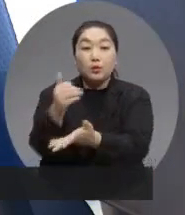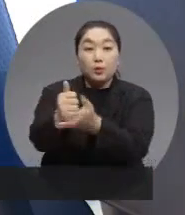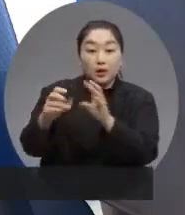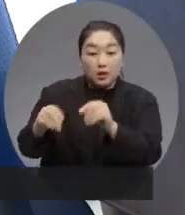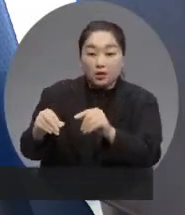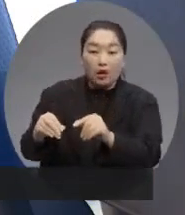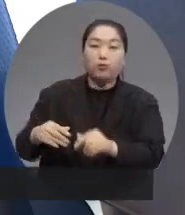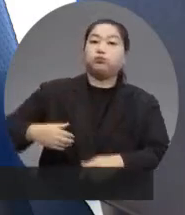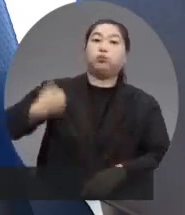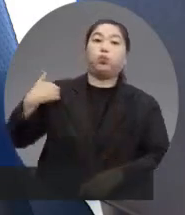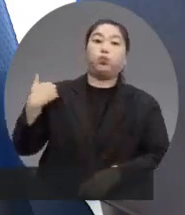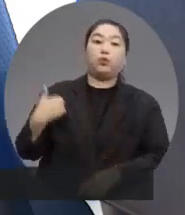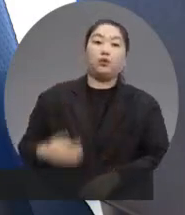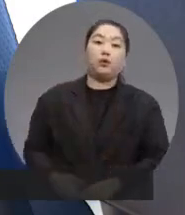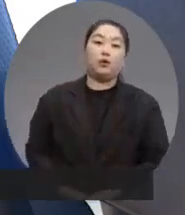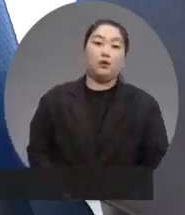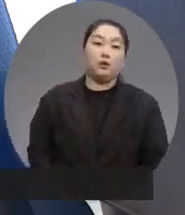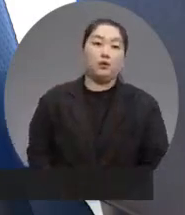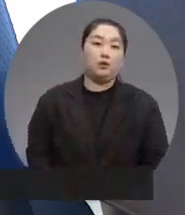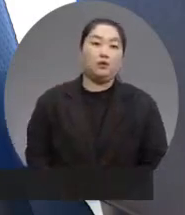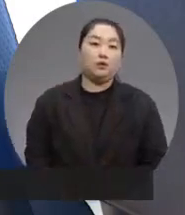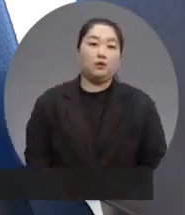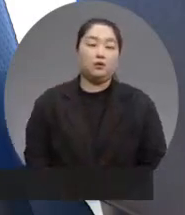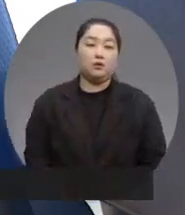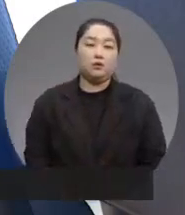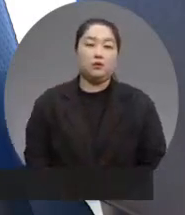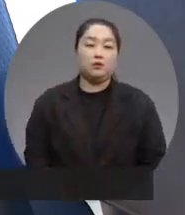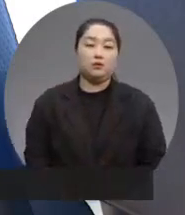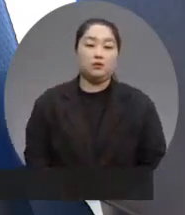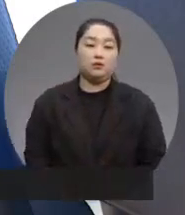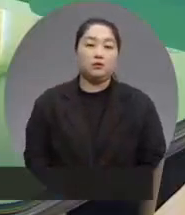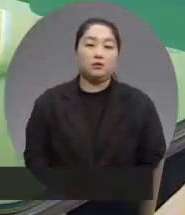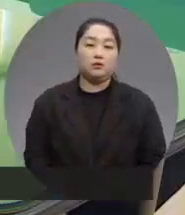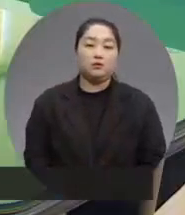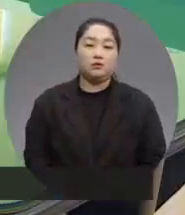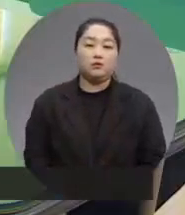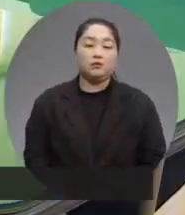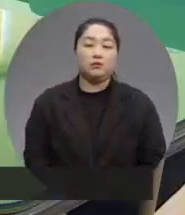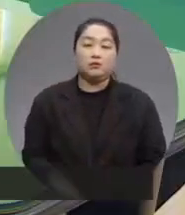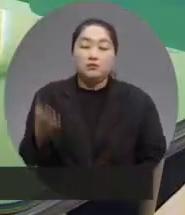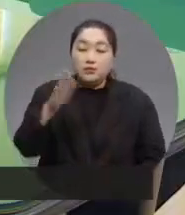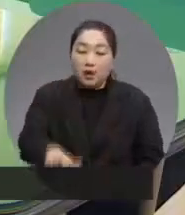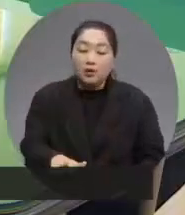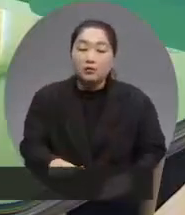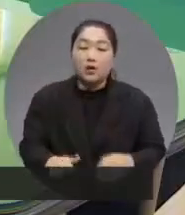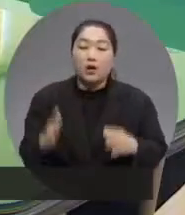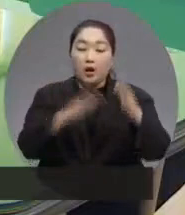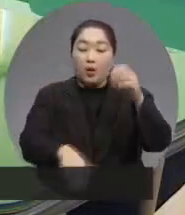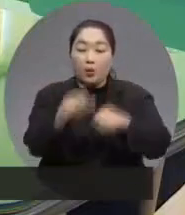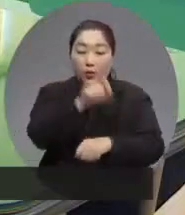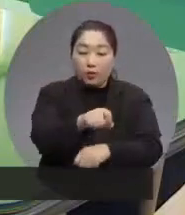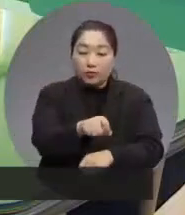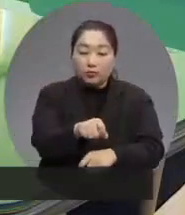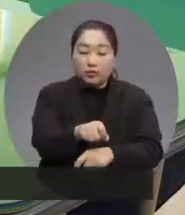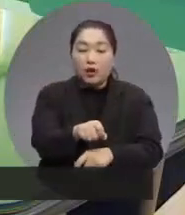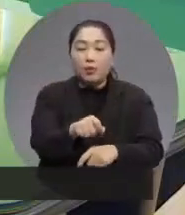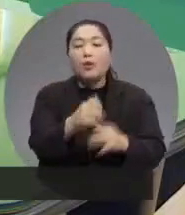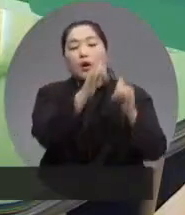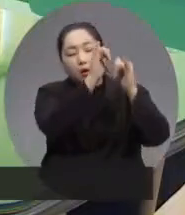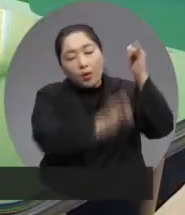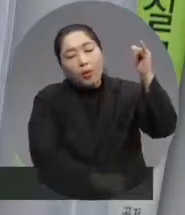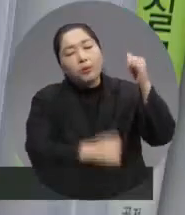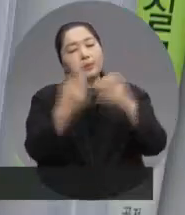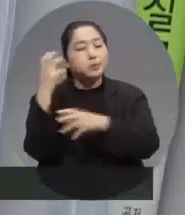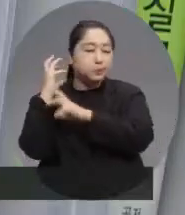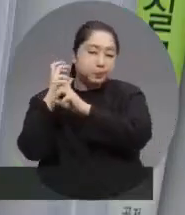지사님이랑 딸인지는 저희는 전혀 몰라요. 하지만 동료 공무원들도 매우 이례적인 일이라고